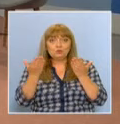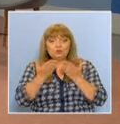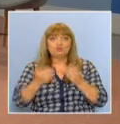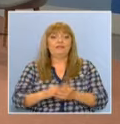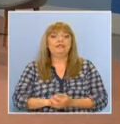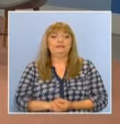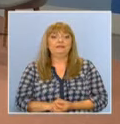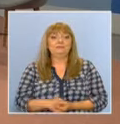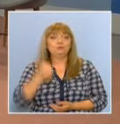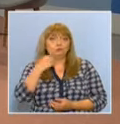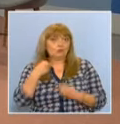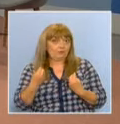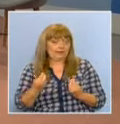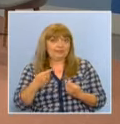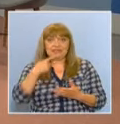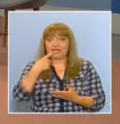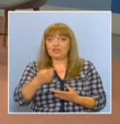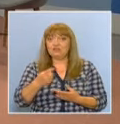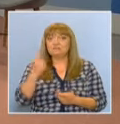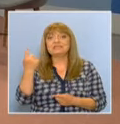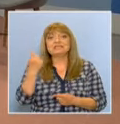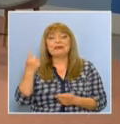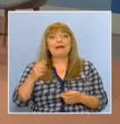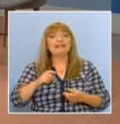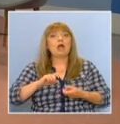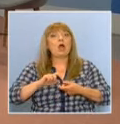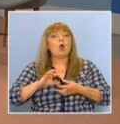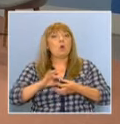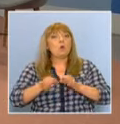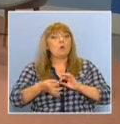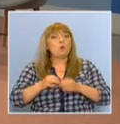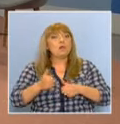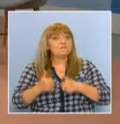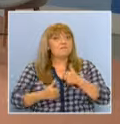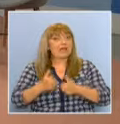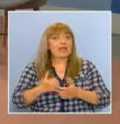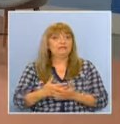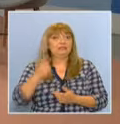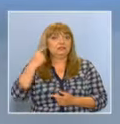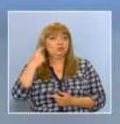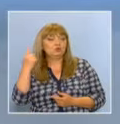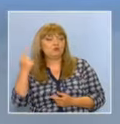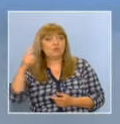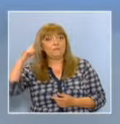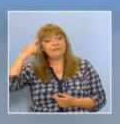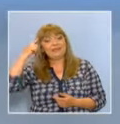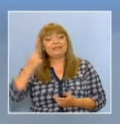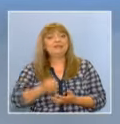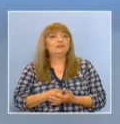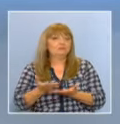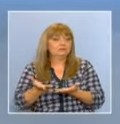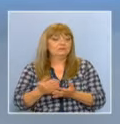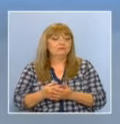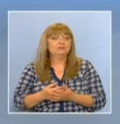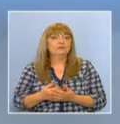Добре, а сега нека да кажем за самата олимпиада. Да. Прекъснах ви, но все пак исках да чуем и мнението на Александра. Еми,